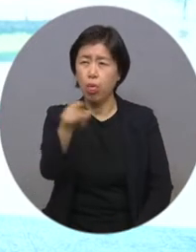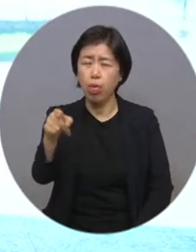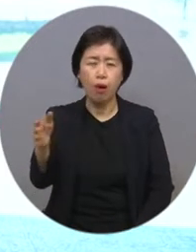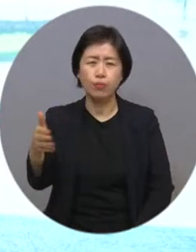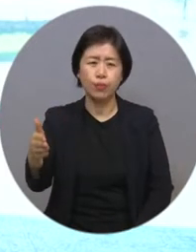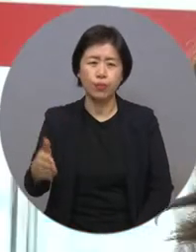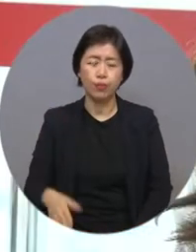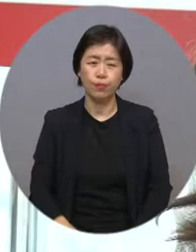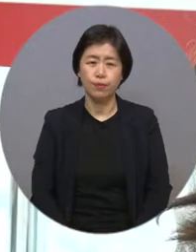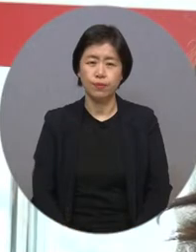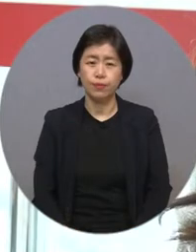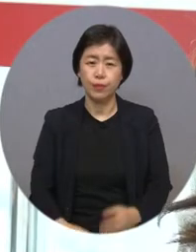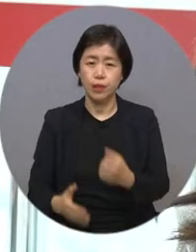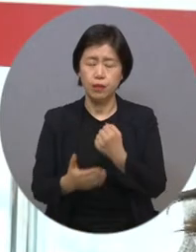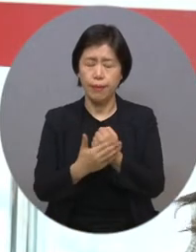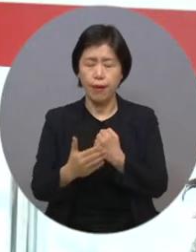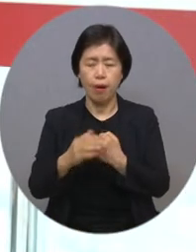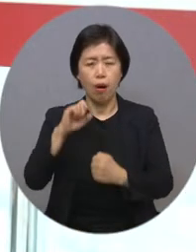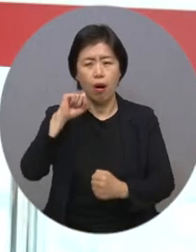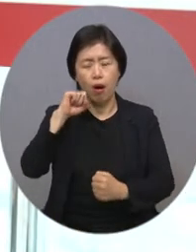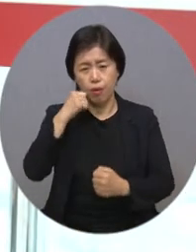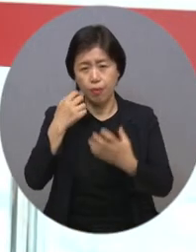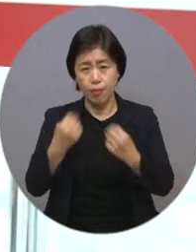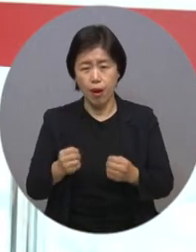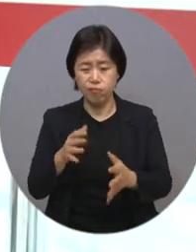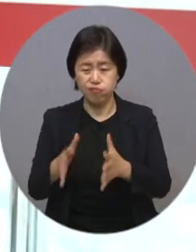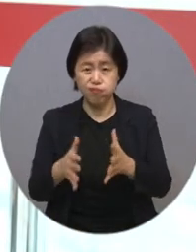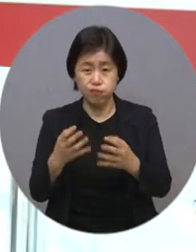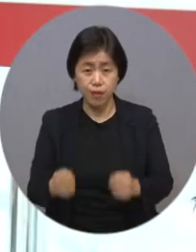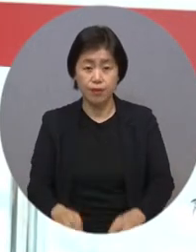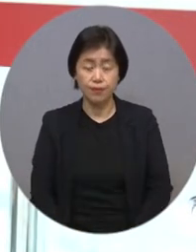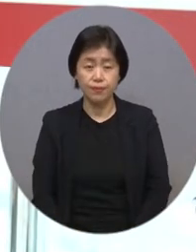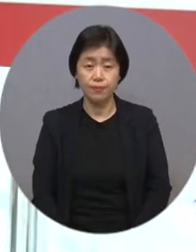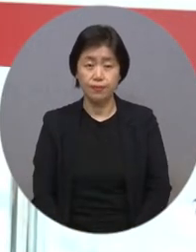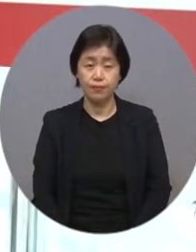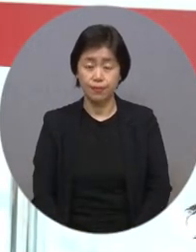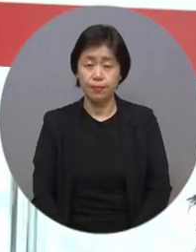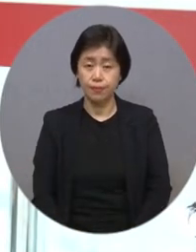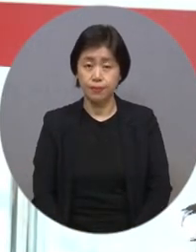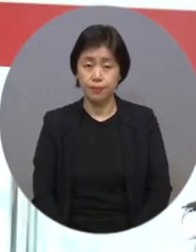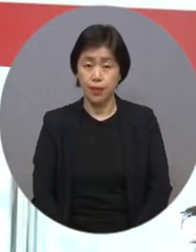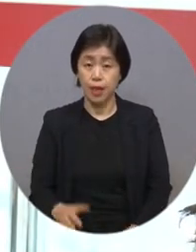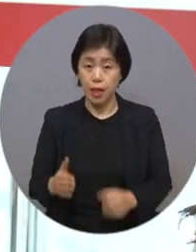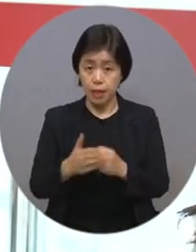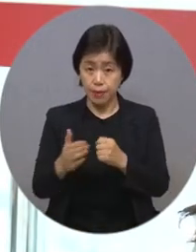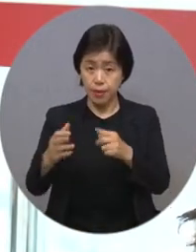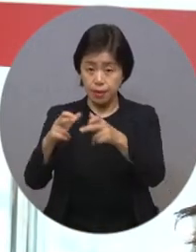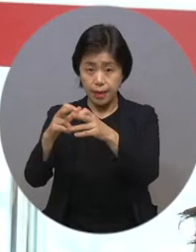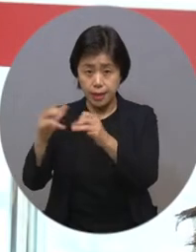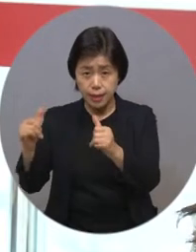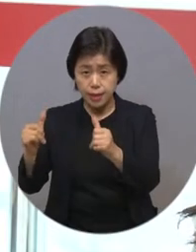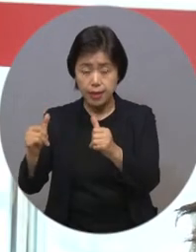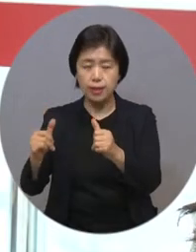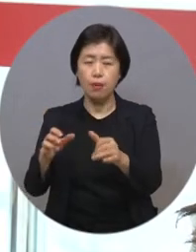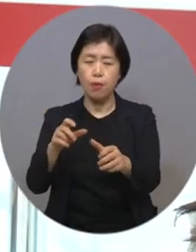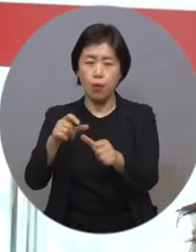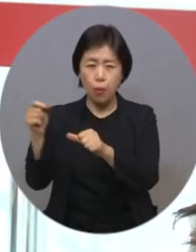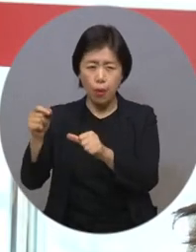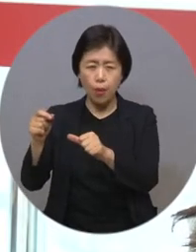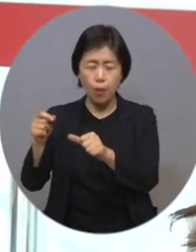나름대로 좀 어려움을 많이 겪었고, 근데 이제 저희가 뭐 장애인 고용공단이라든가 네. 청원복지관,